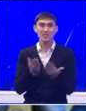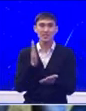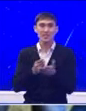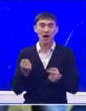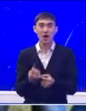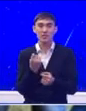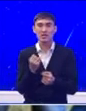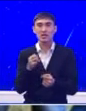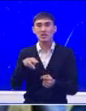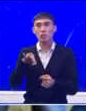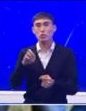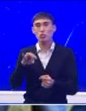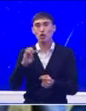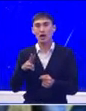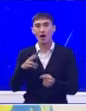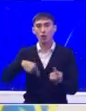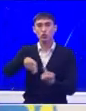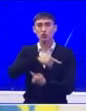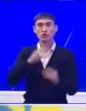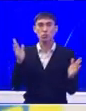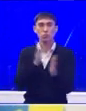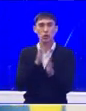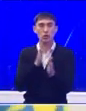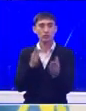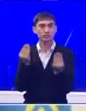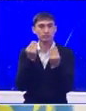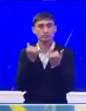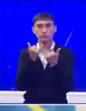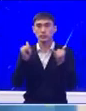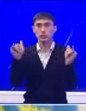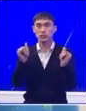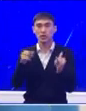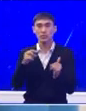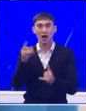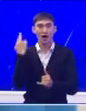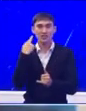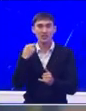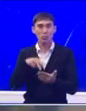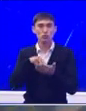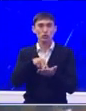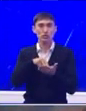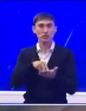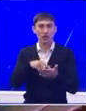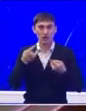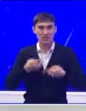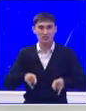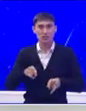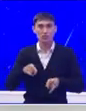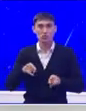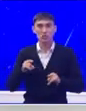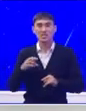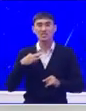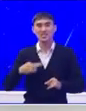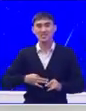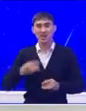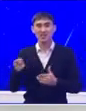вода которого и окружающая природа настолько впечатлили английских путешественников, что родившегося у подножия джунгарского Алатау сына